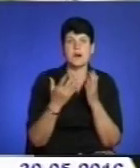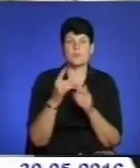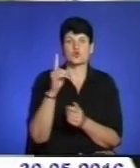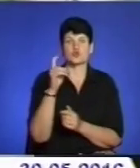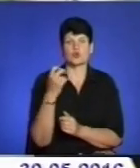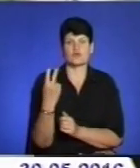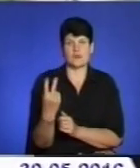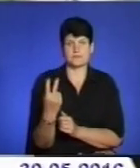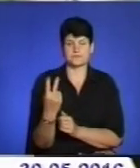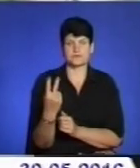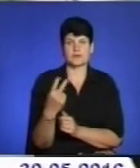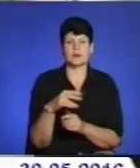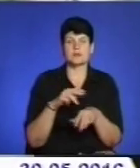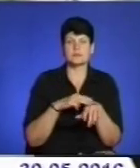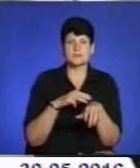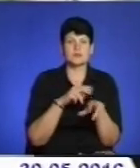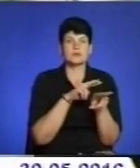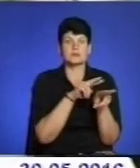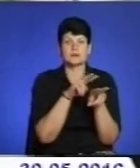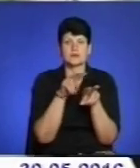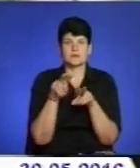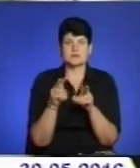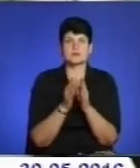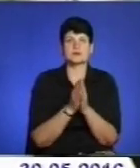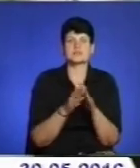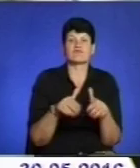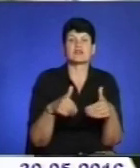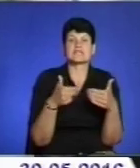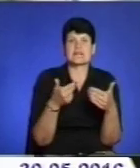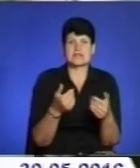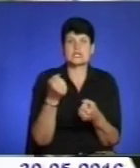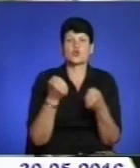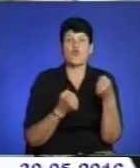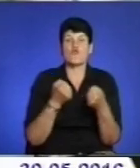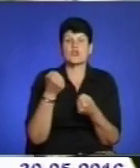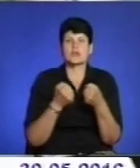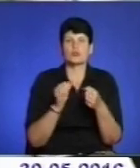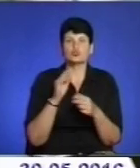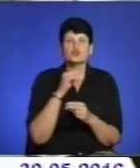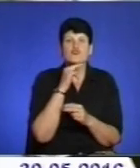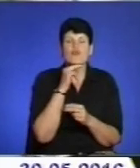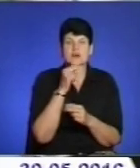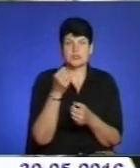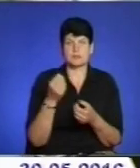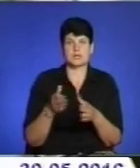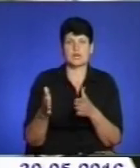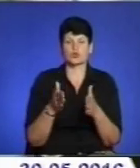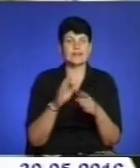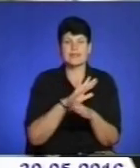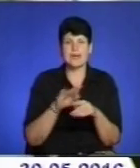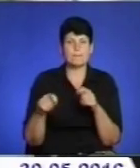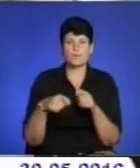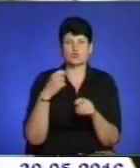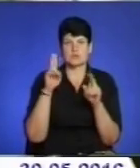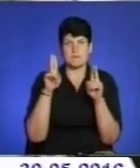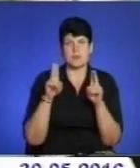поліції, які здійснюють нагляд за безпекою дорожнього руху, звертаються до водіїв бути максимально уважними на дорозі та не порушувати правил